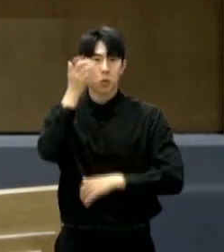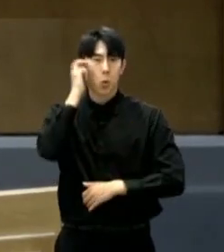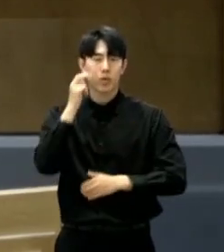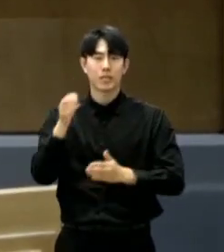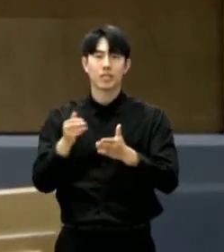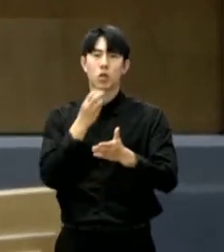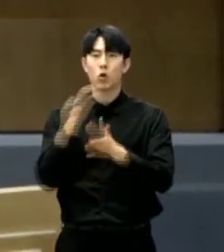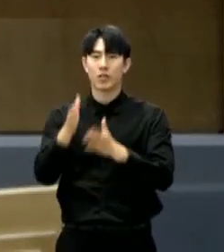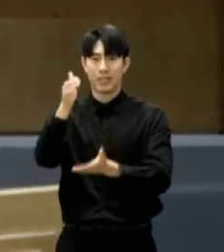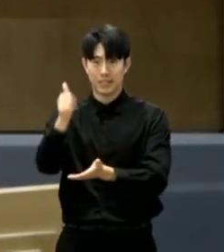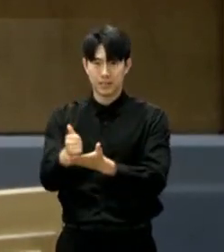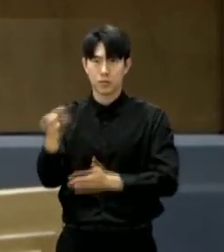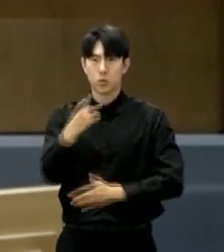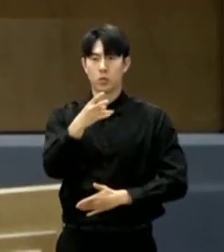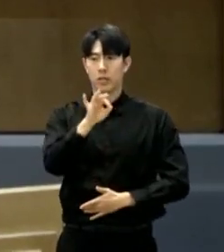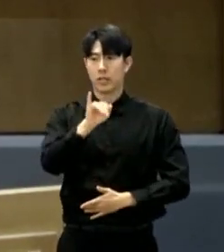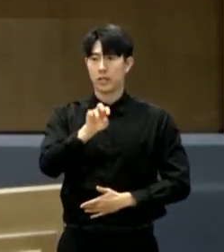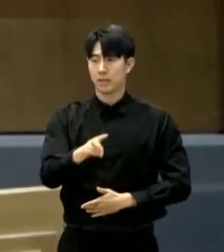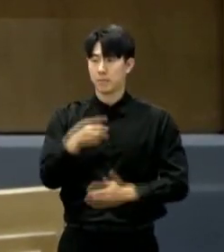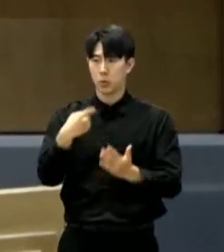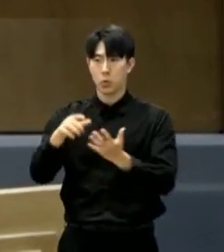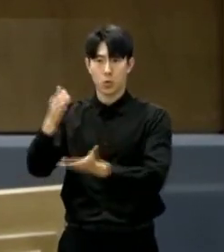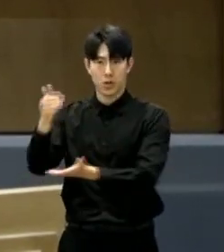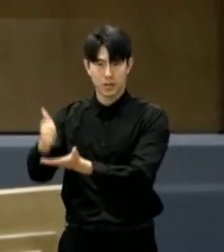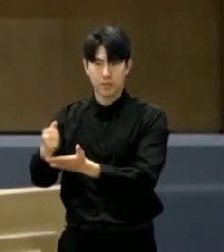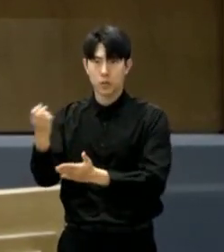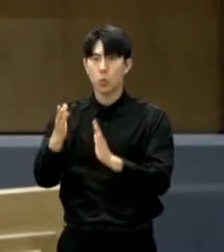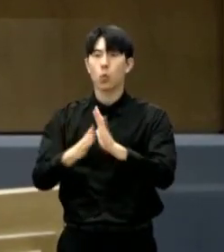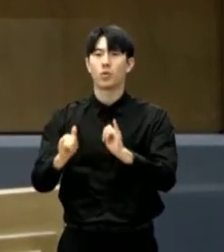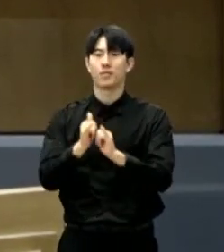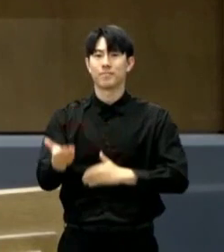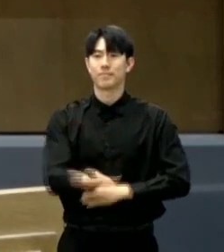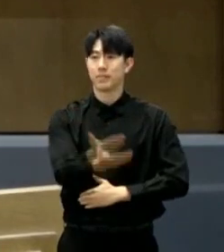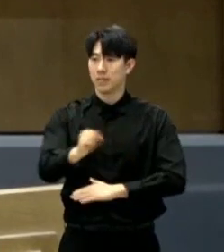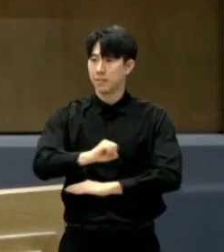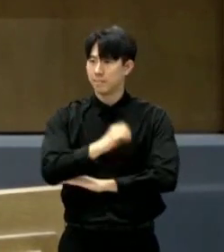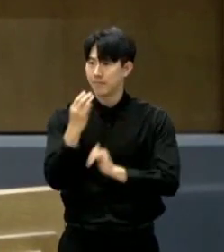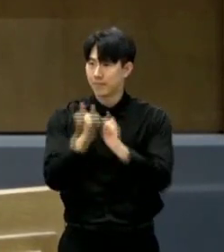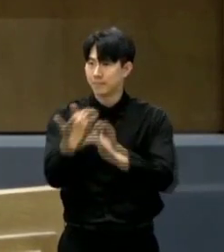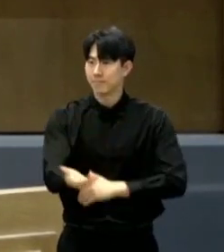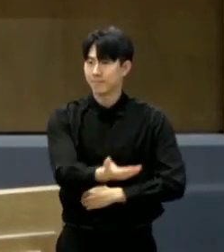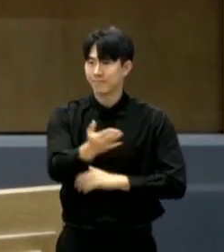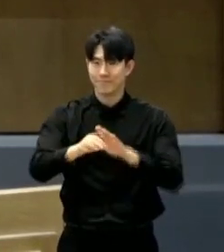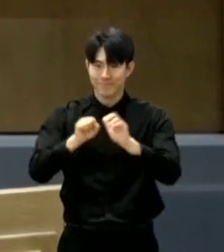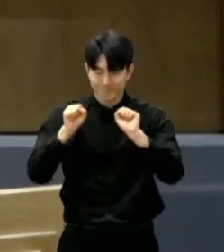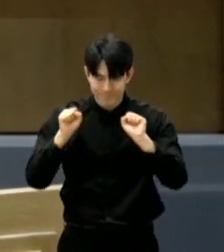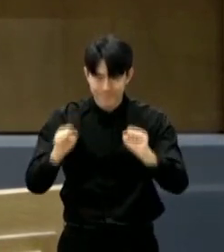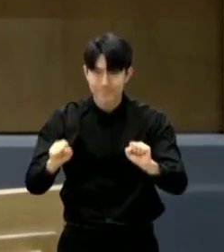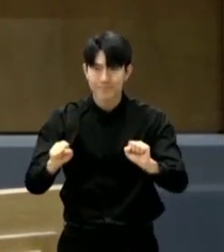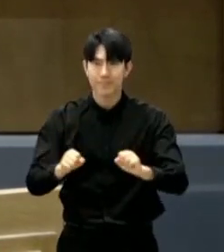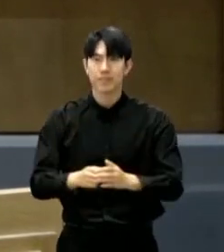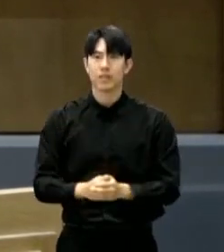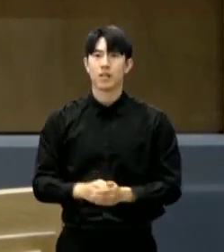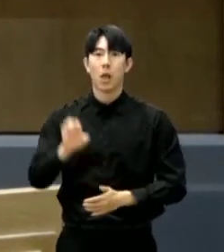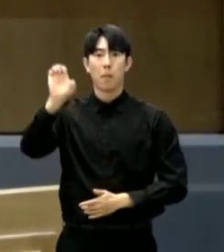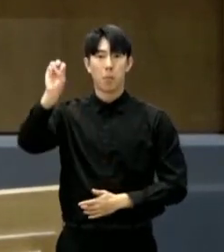지사님과 임태희 교육감님, 그리고 공직자 여러분, 언론인 여러분 안녕하십니까? 호천 출신